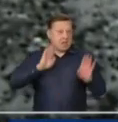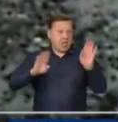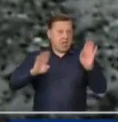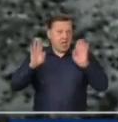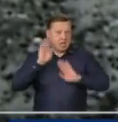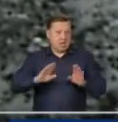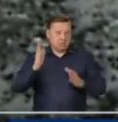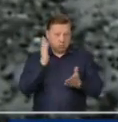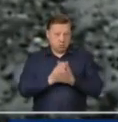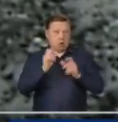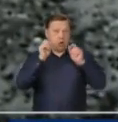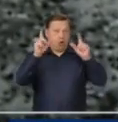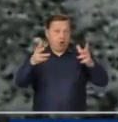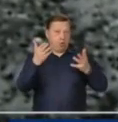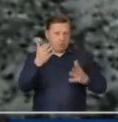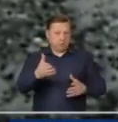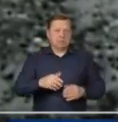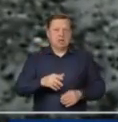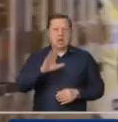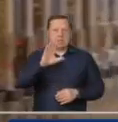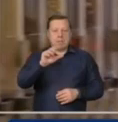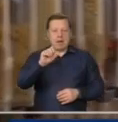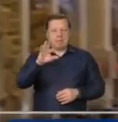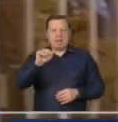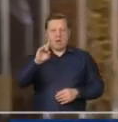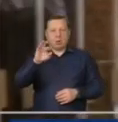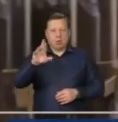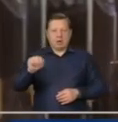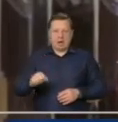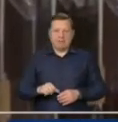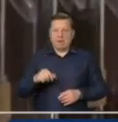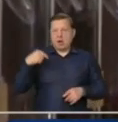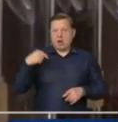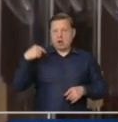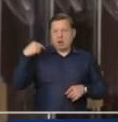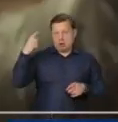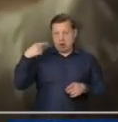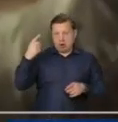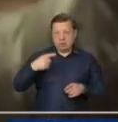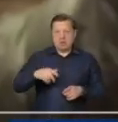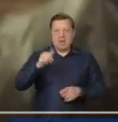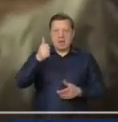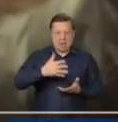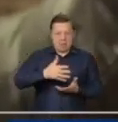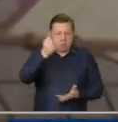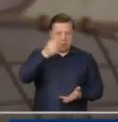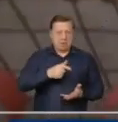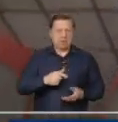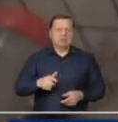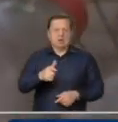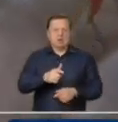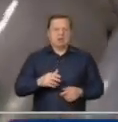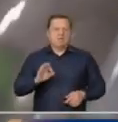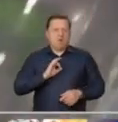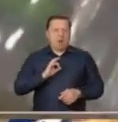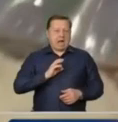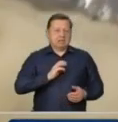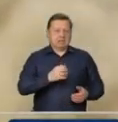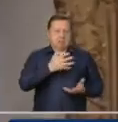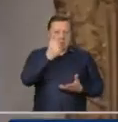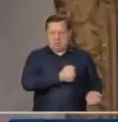Miś właśnie obudził się w rejonie Babiej Góry. W Londynie przybywa jedno butelka. Kowców to klienci, którzy chodzą do sklepu z własnymi